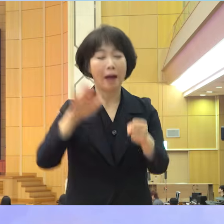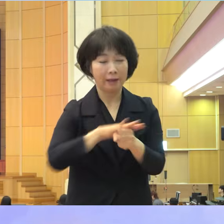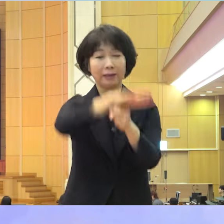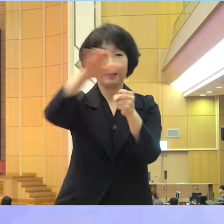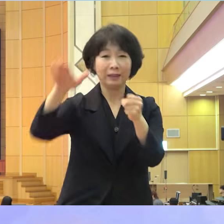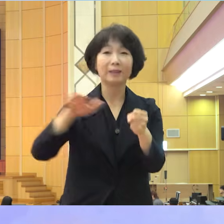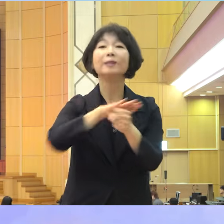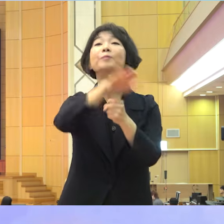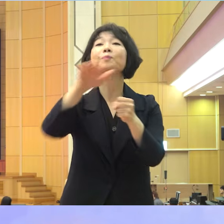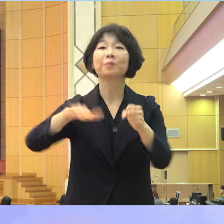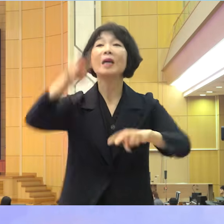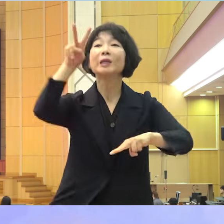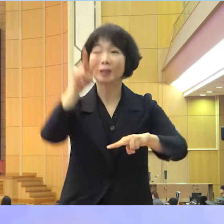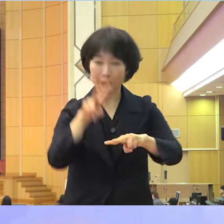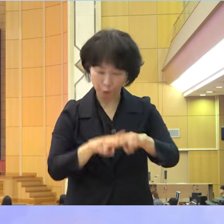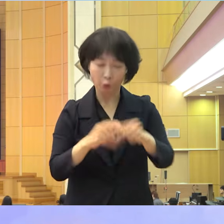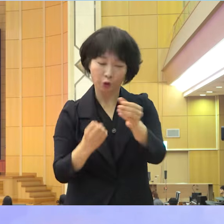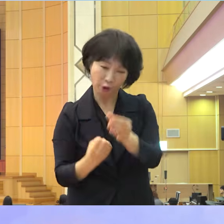사랑이